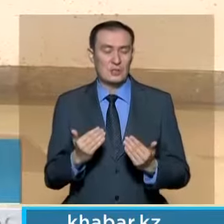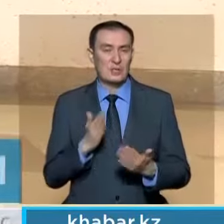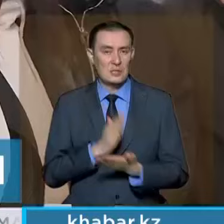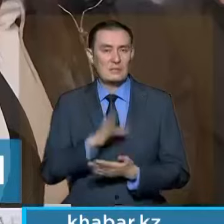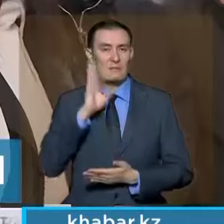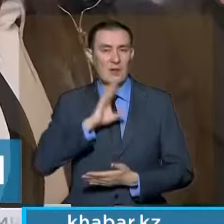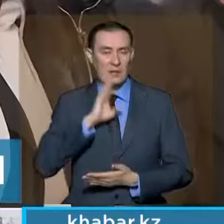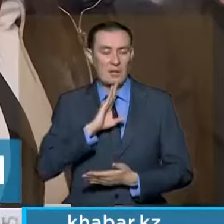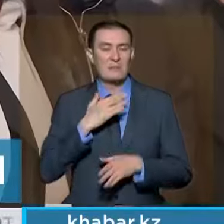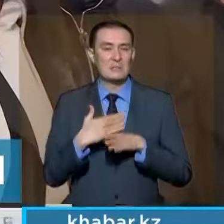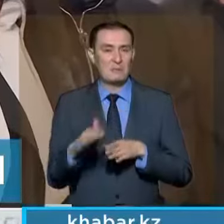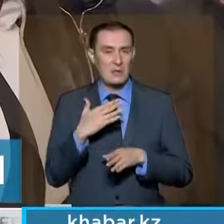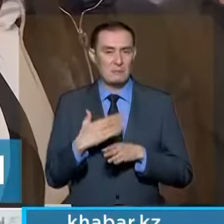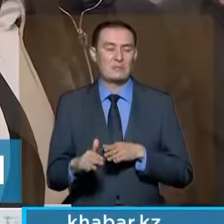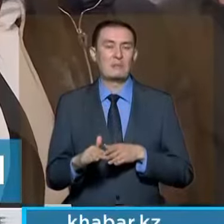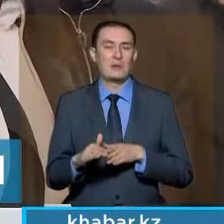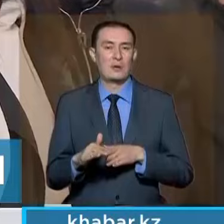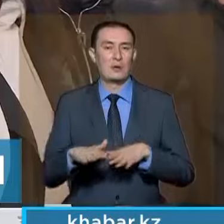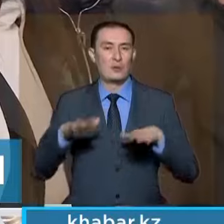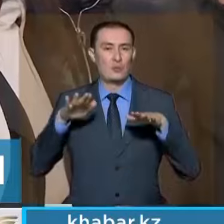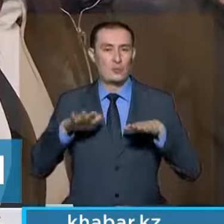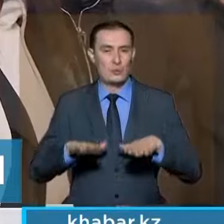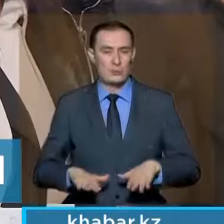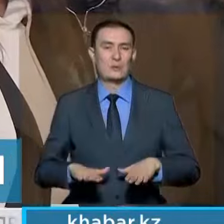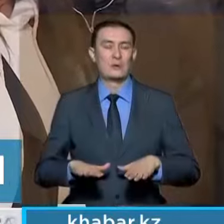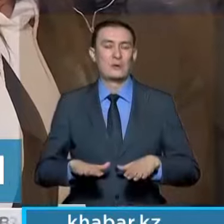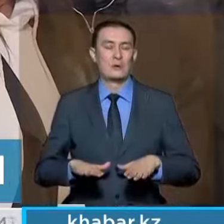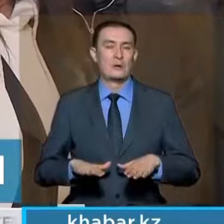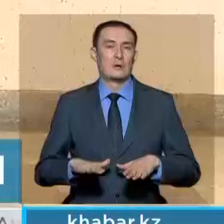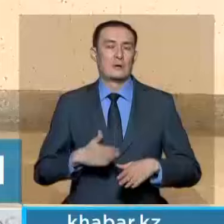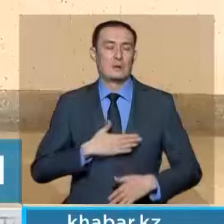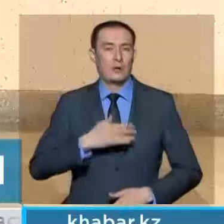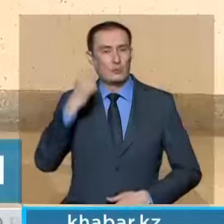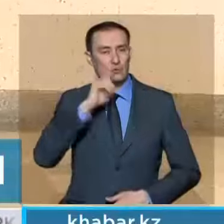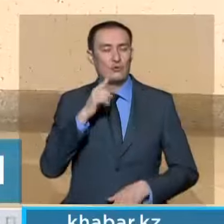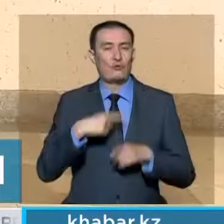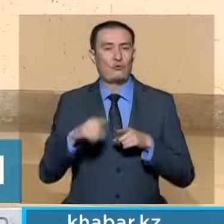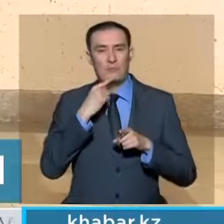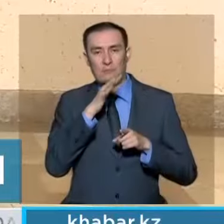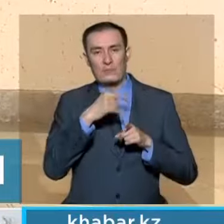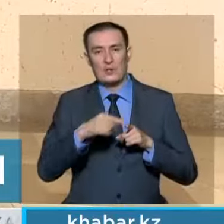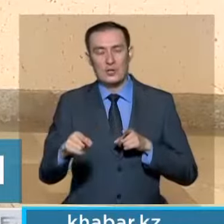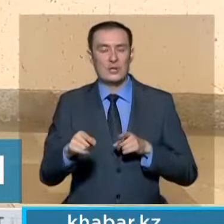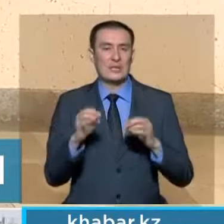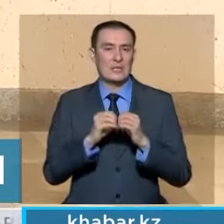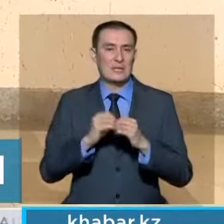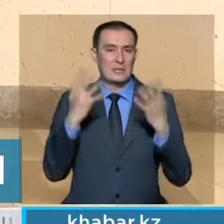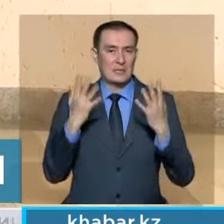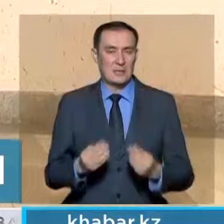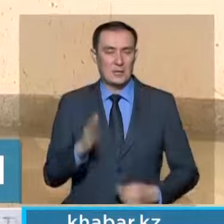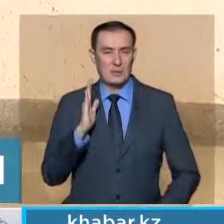вода постепенно уходит. Я думаю, что ближайшие 10 дней